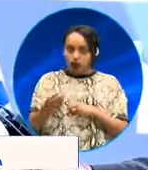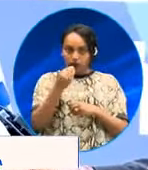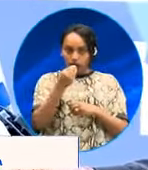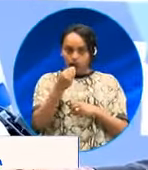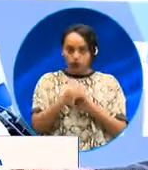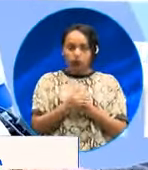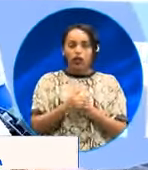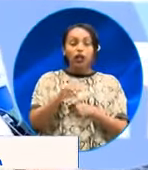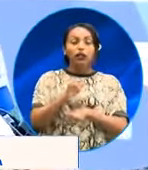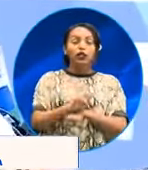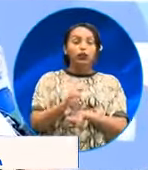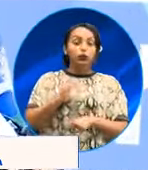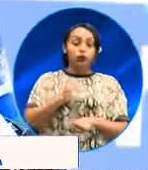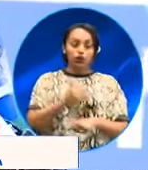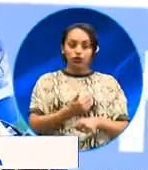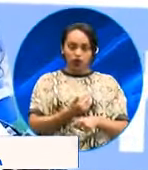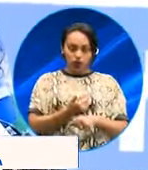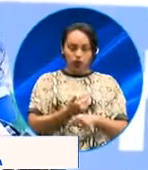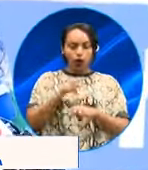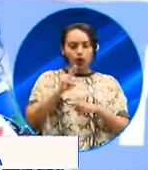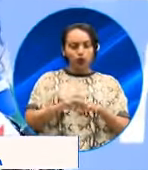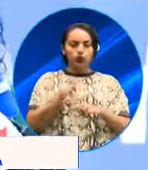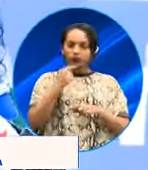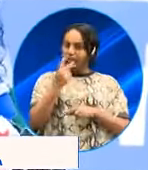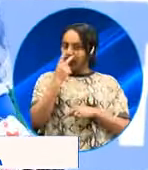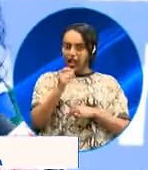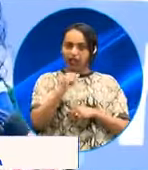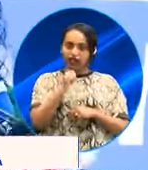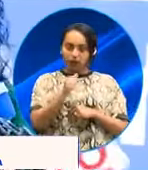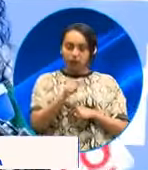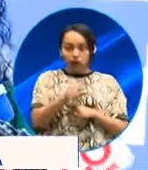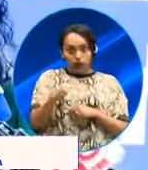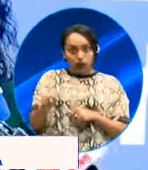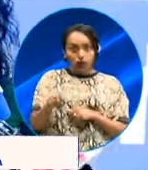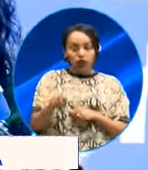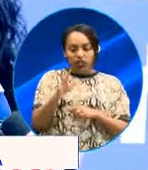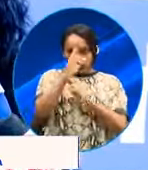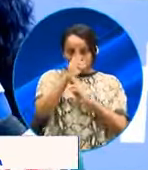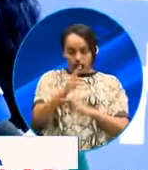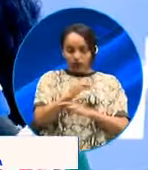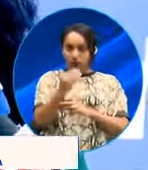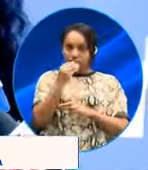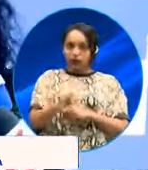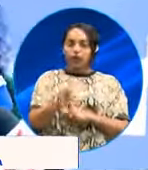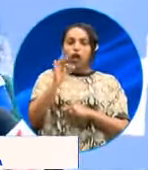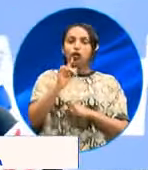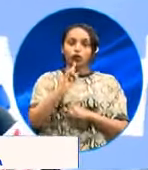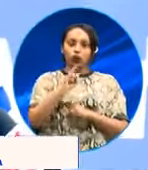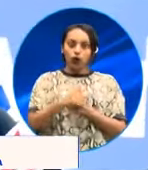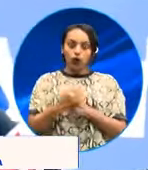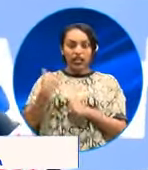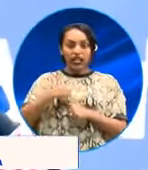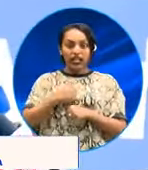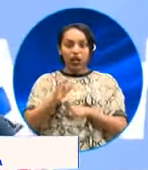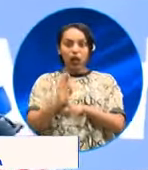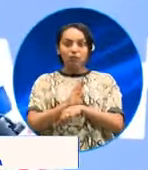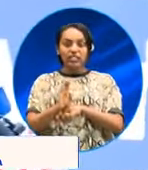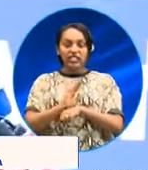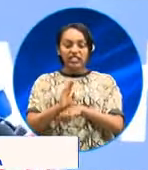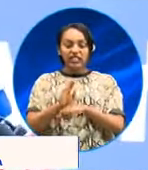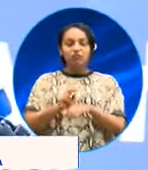የሚበሉ ዜጎቻችንን ቁጭ ብለን አንመለከትም። እነሱ ሲከበሩና ምግብ ሲያገኙ ነው የኛ